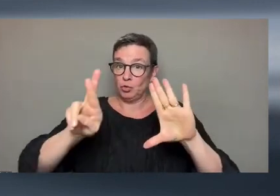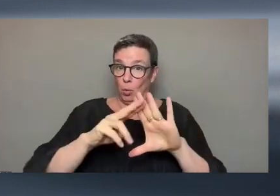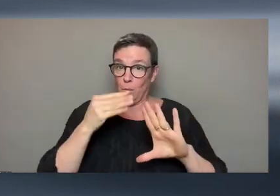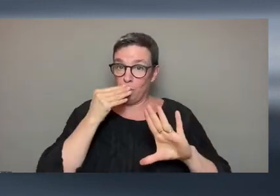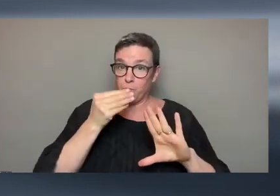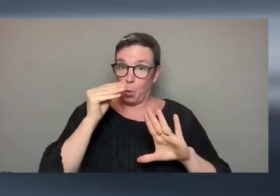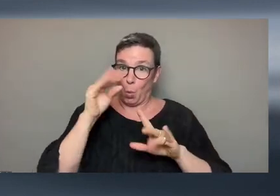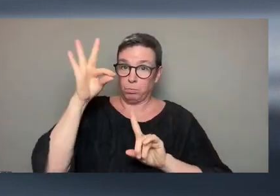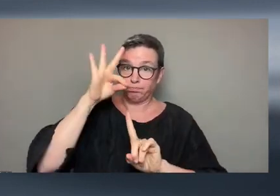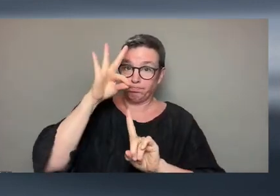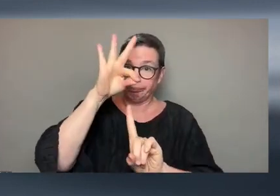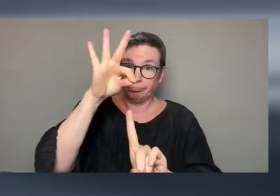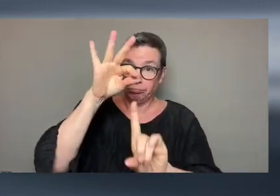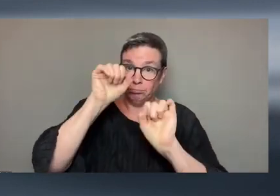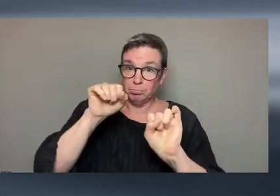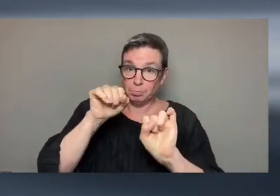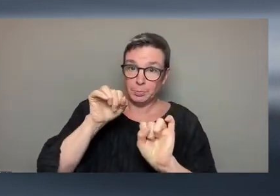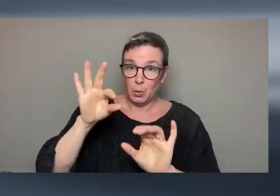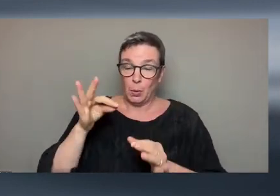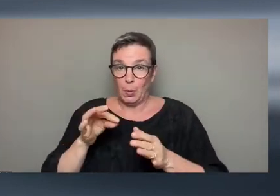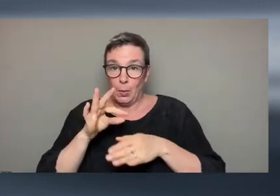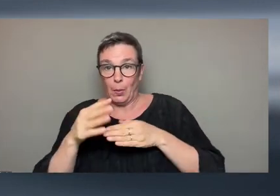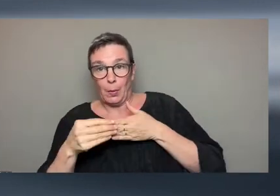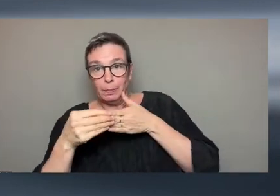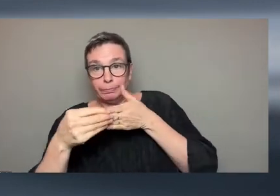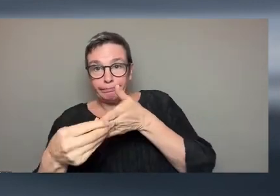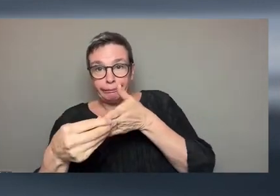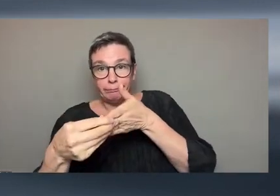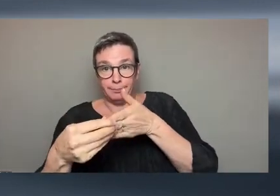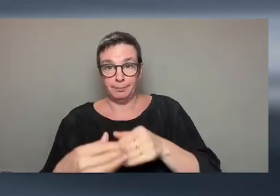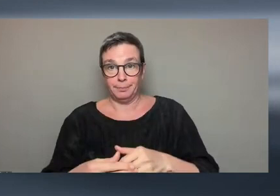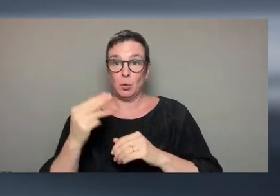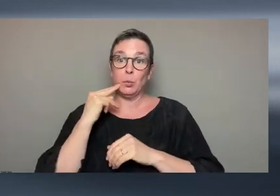surface il est capable ou il est possible de l'utiliser.